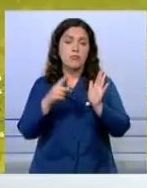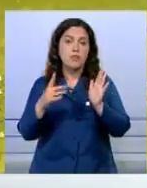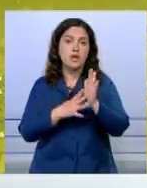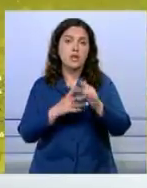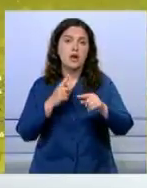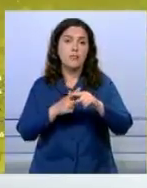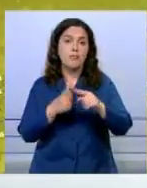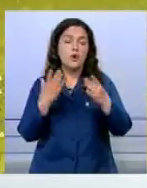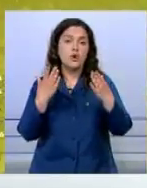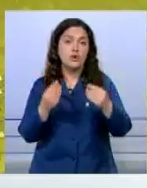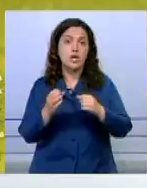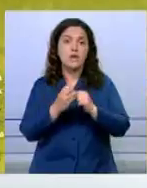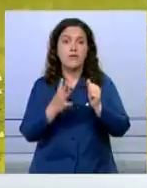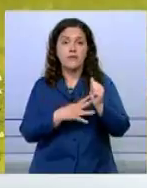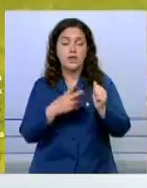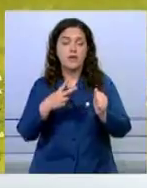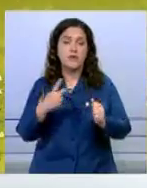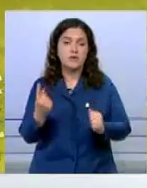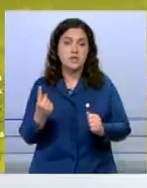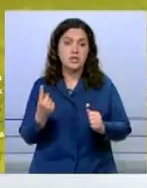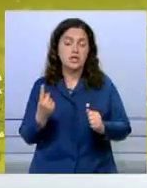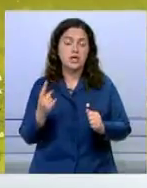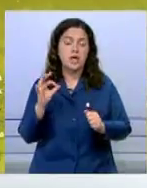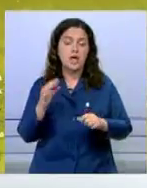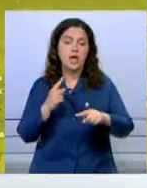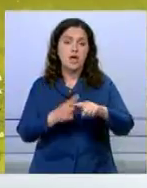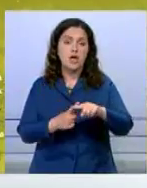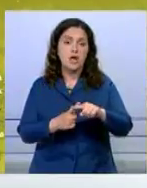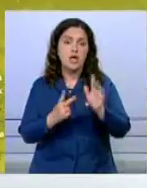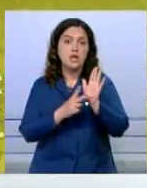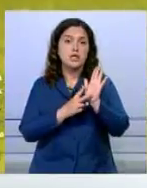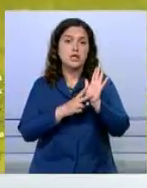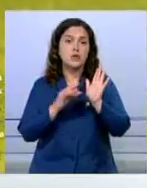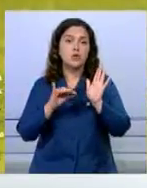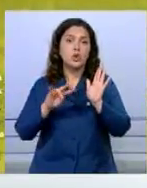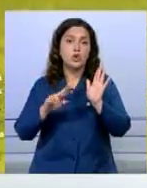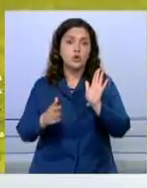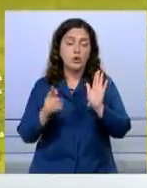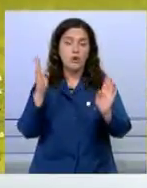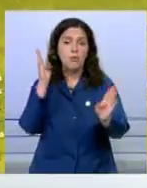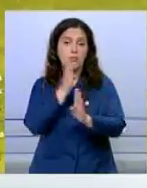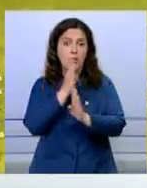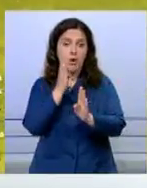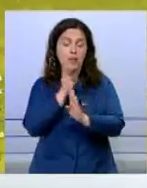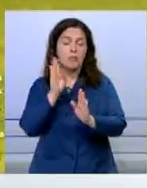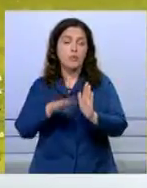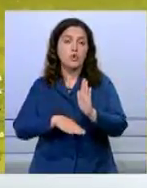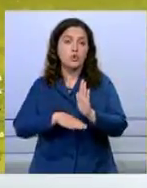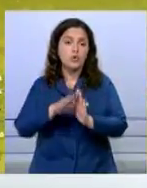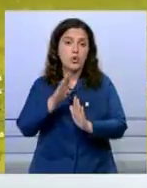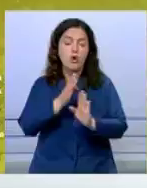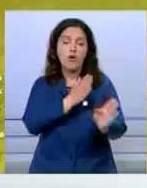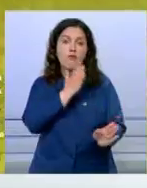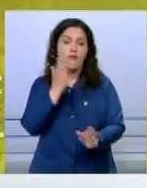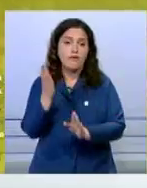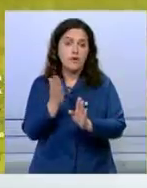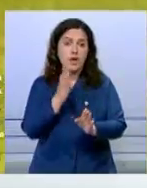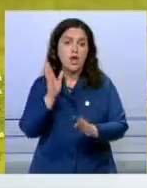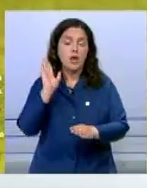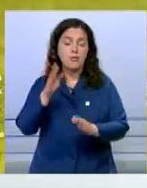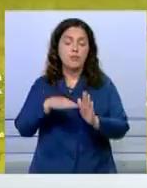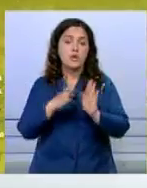температура днем ожидается 19-21. 7 июня уже в столице погода будет без осадков, ветер будет